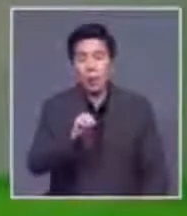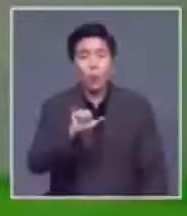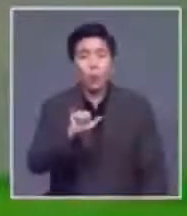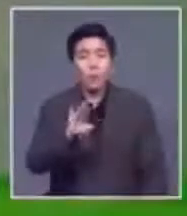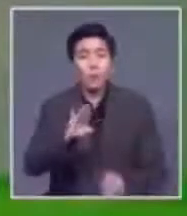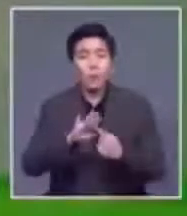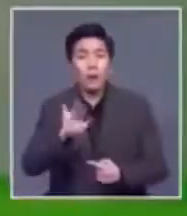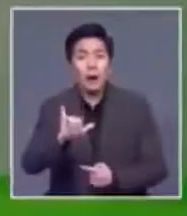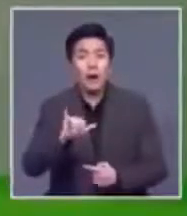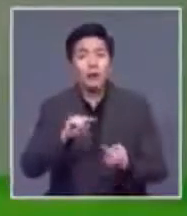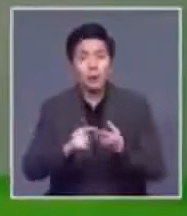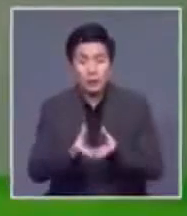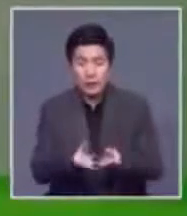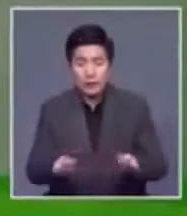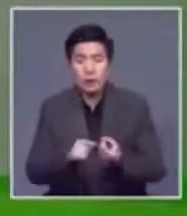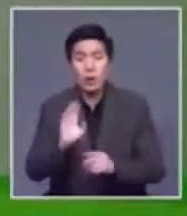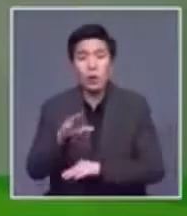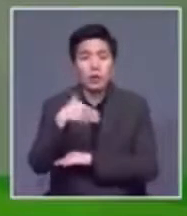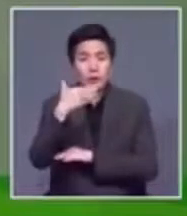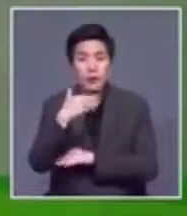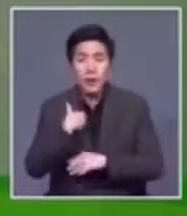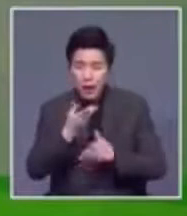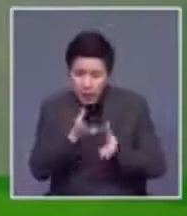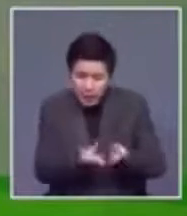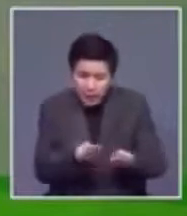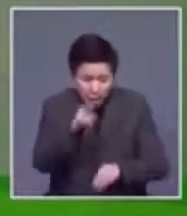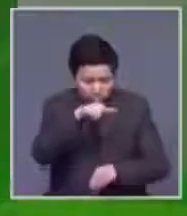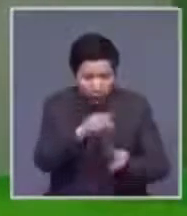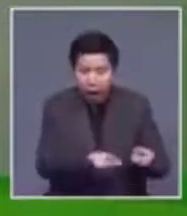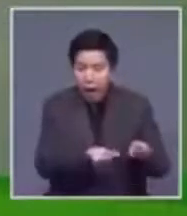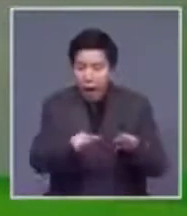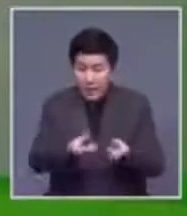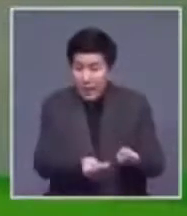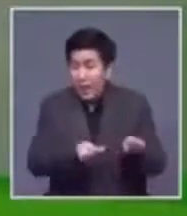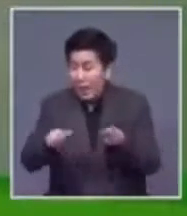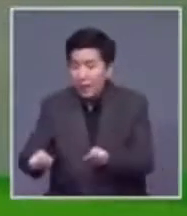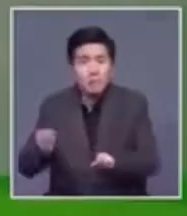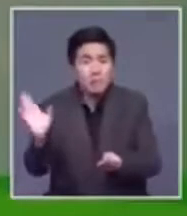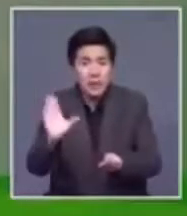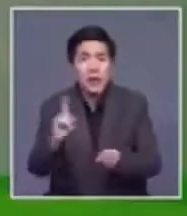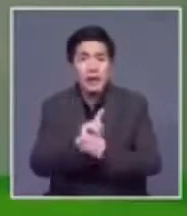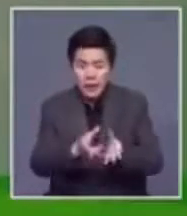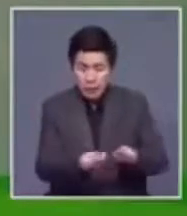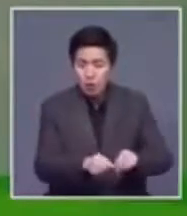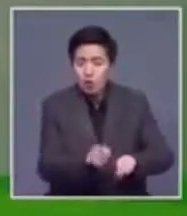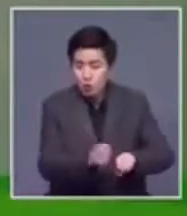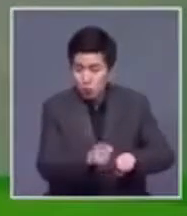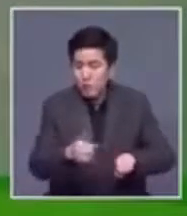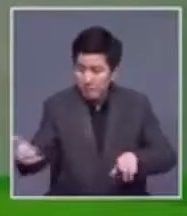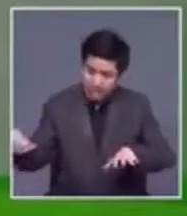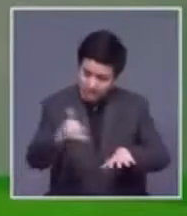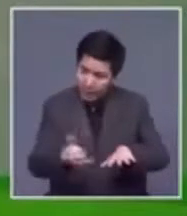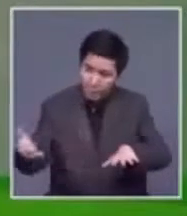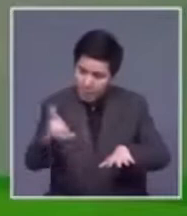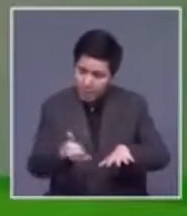ขปัญหารวมถึงเร่งรัดจัดที่ดินให้แก่ผู้ยากไร้โดยไม่ให้กรรมสิทธิ์แต่อนุญาตให้เข้าทำประโยชน์ในที่ดินของรั